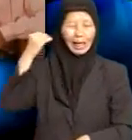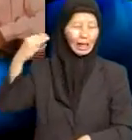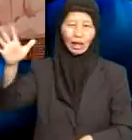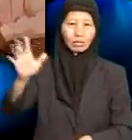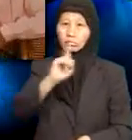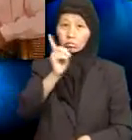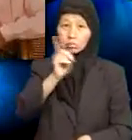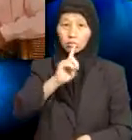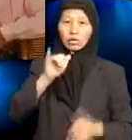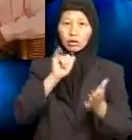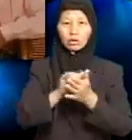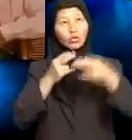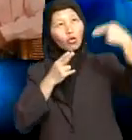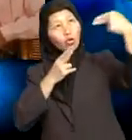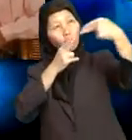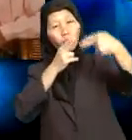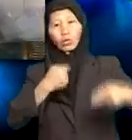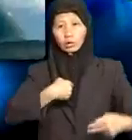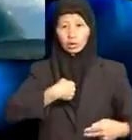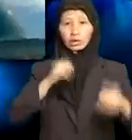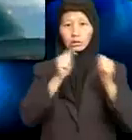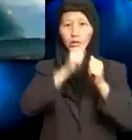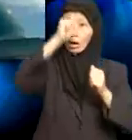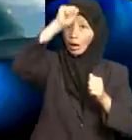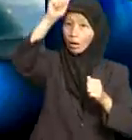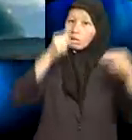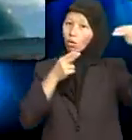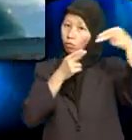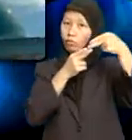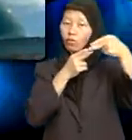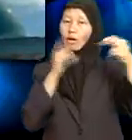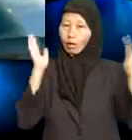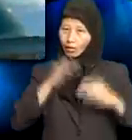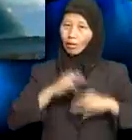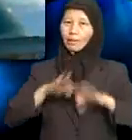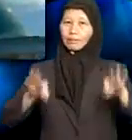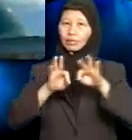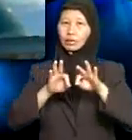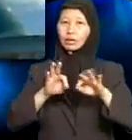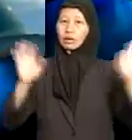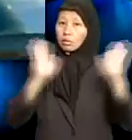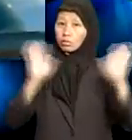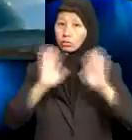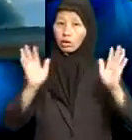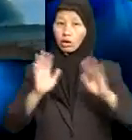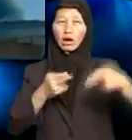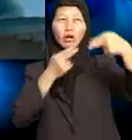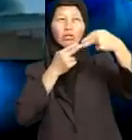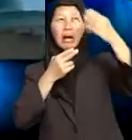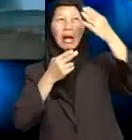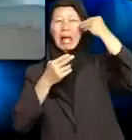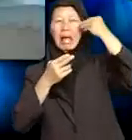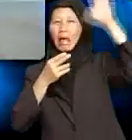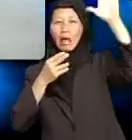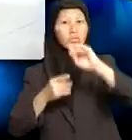merupakan tali penghubung antara kita dengan Allah Subhanahu Wa Taala. Oleh itu, janganlah sekali-kali diputuskan hubungan itu